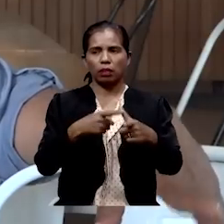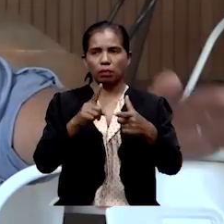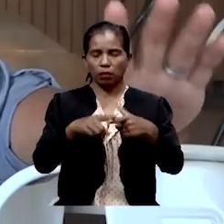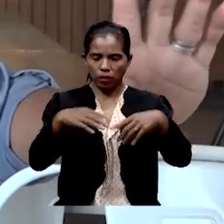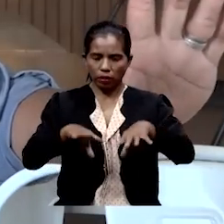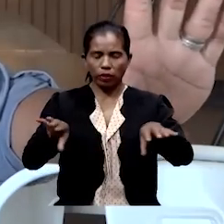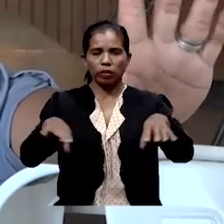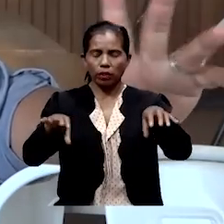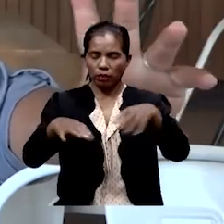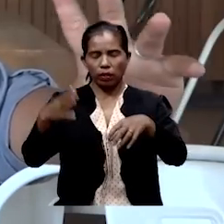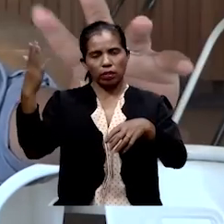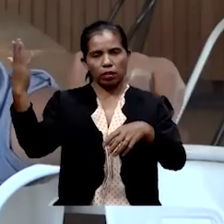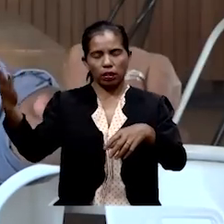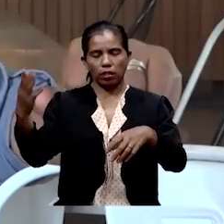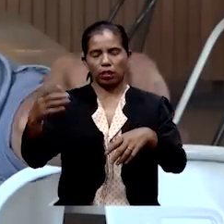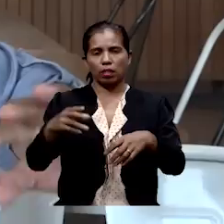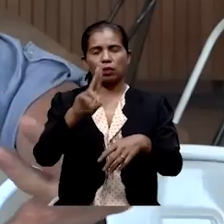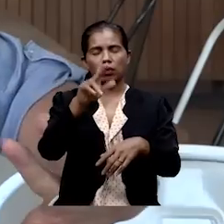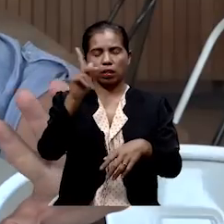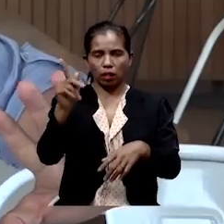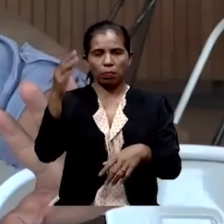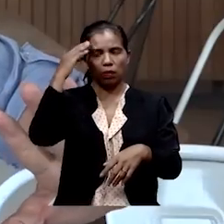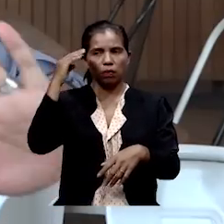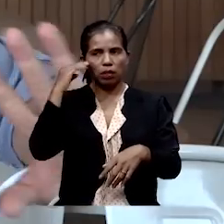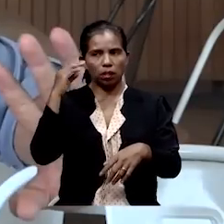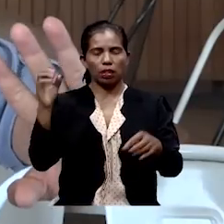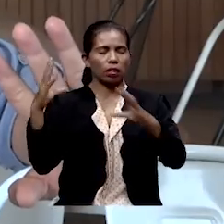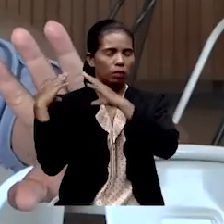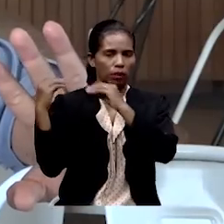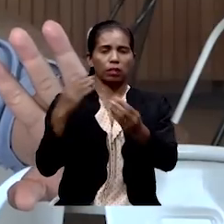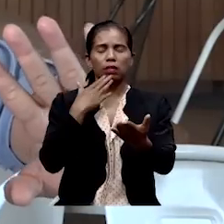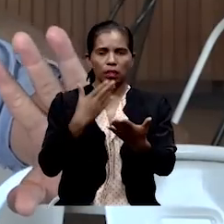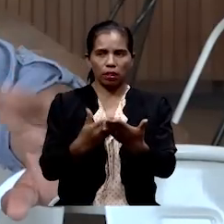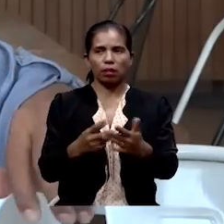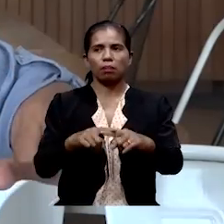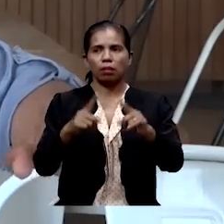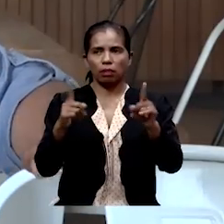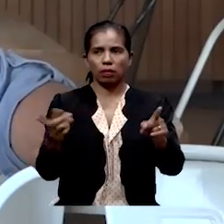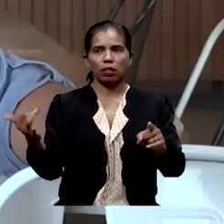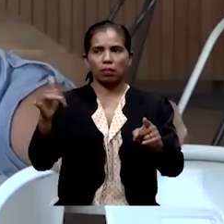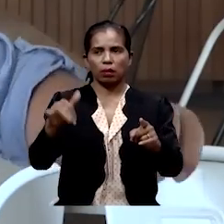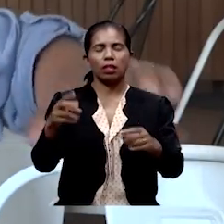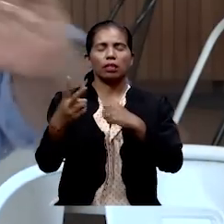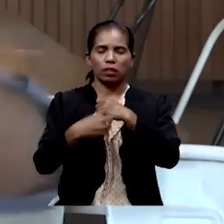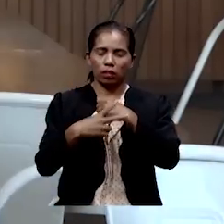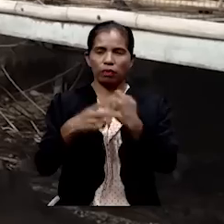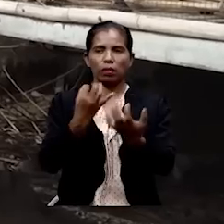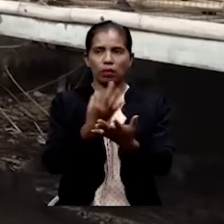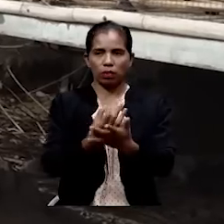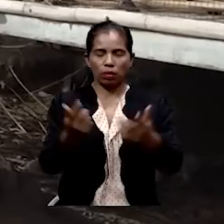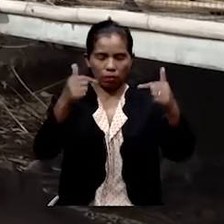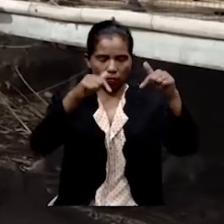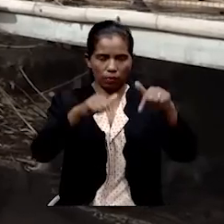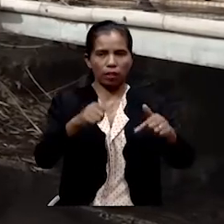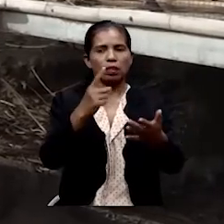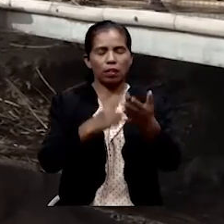seasonal work, ko ba Irlandia, ba Korea, ni lah asus experience lah dia. Mas bahkan sebelah raya osan, file file mai investi saya